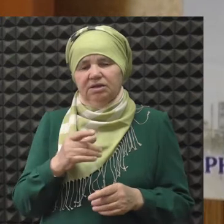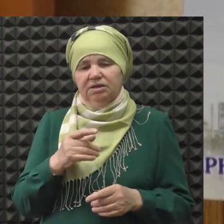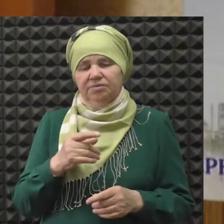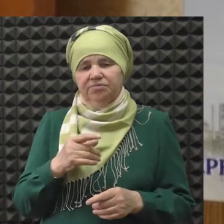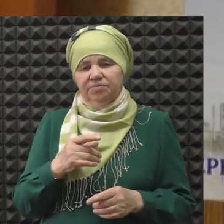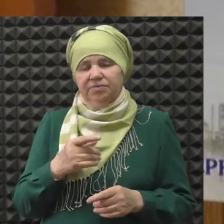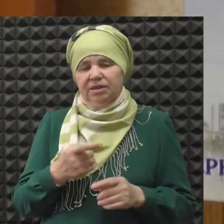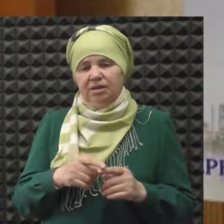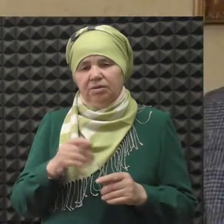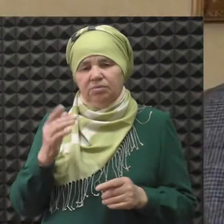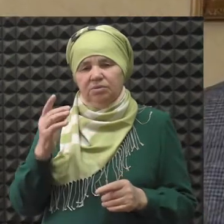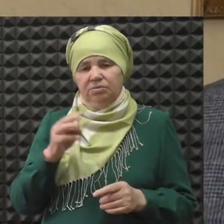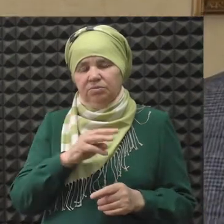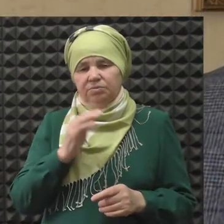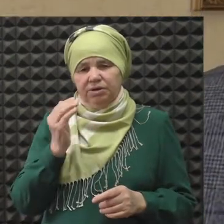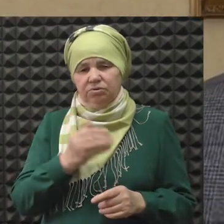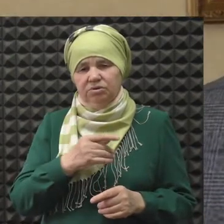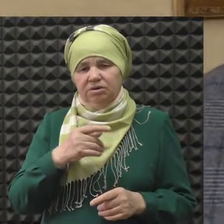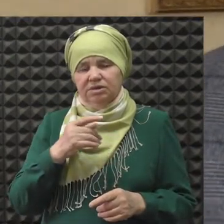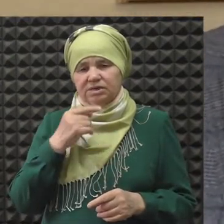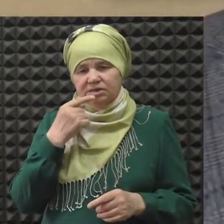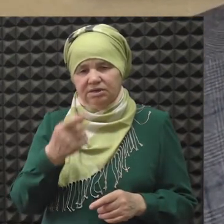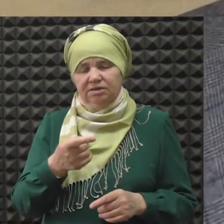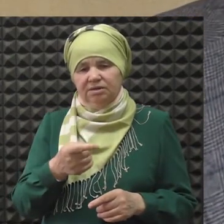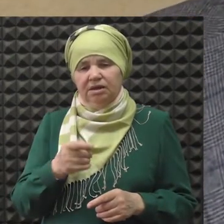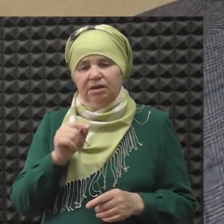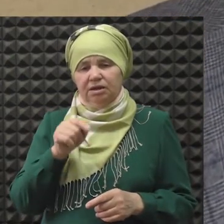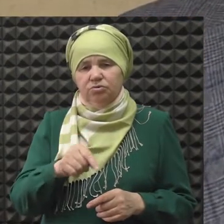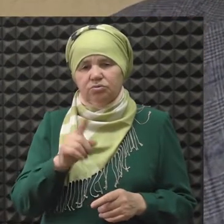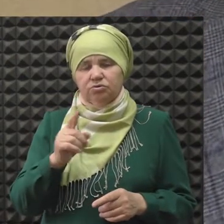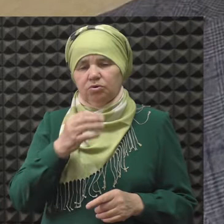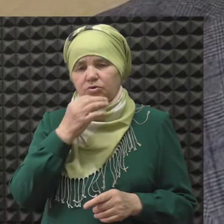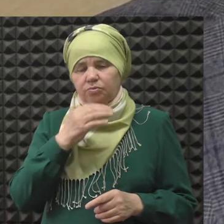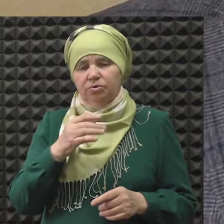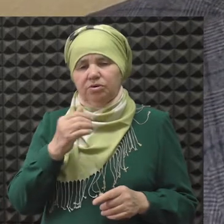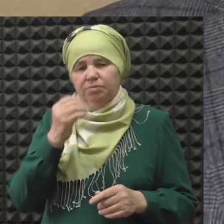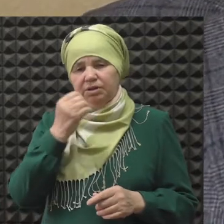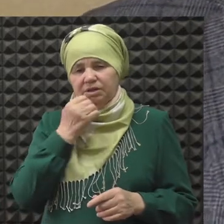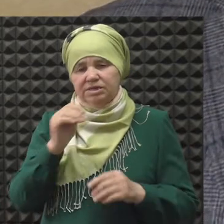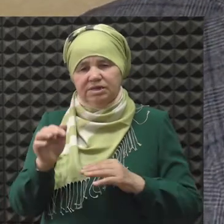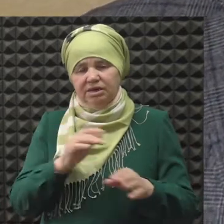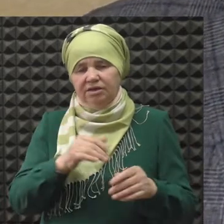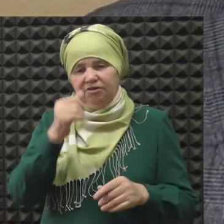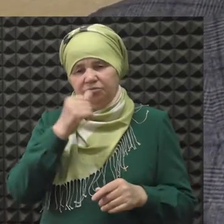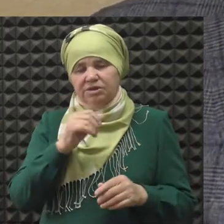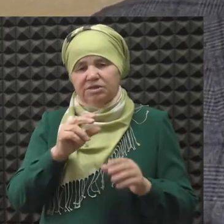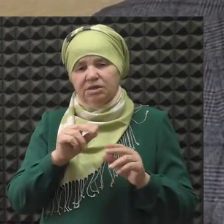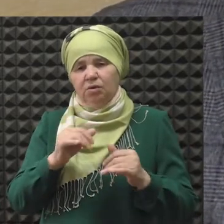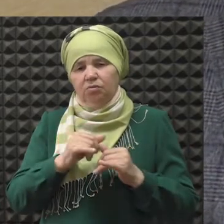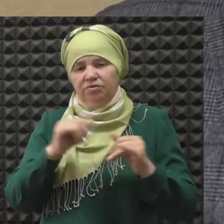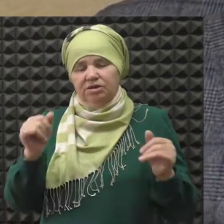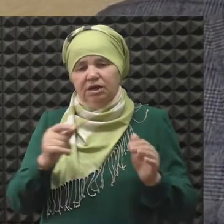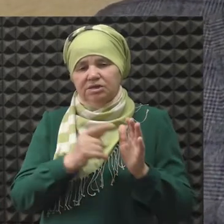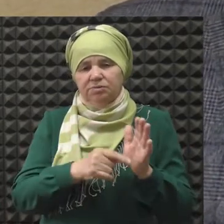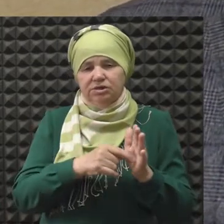ва тааля, пророк Мухаммад, саллаллаху алейхи ва саллям, нам сказал о том, что любое благодеяние, совершенное в месяц Рамадан, увеличивается